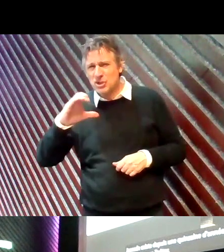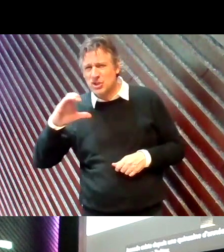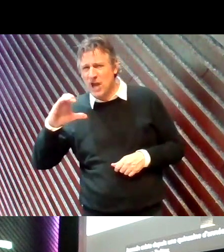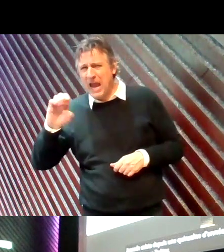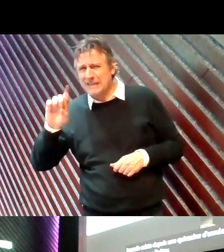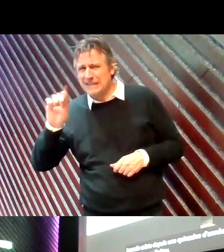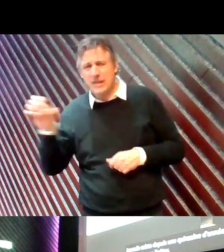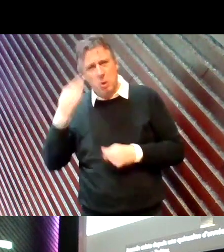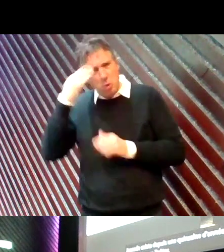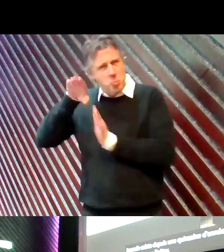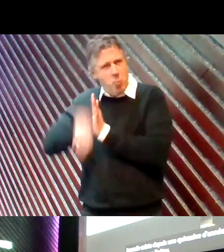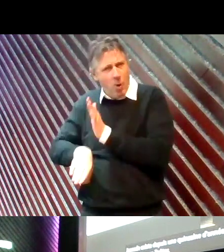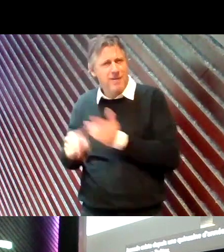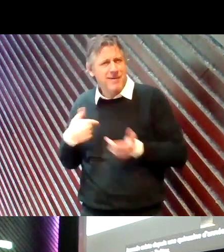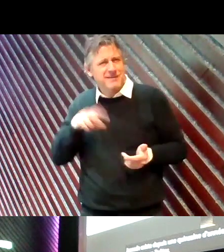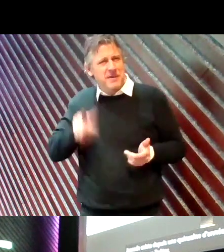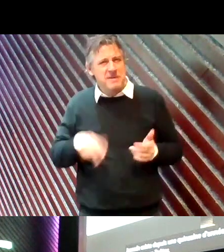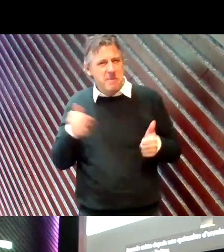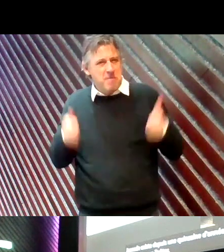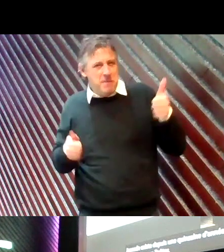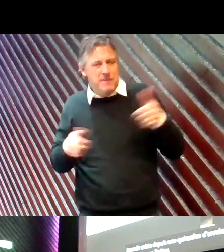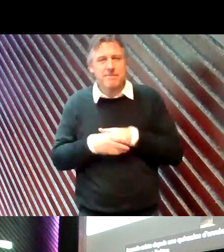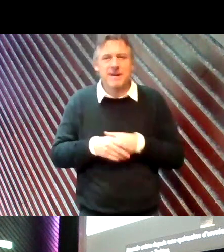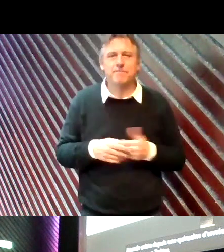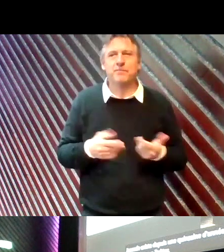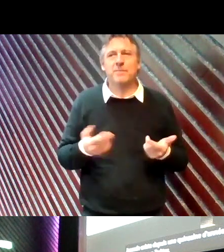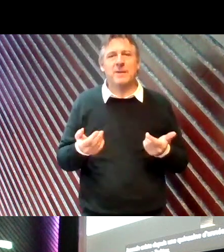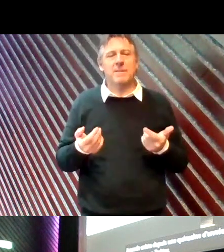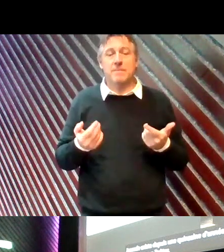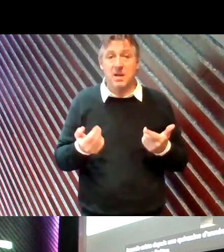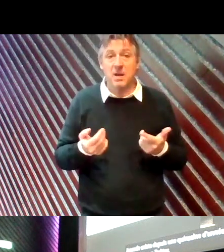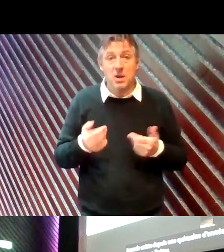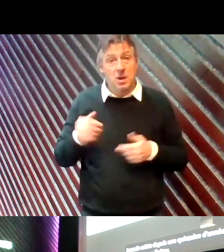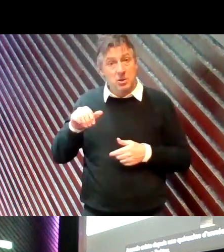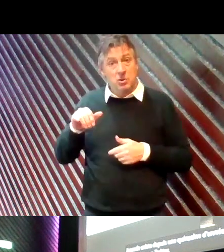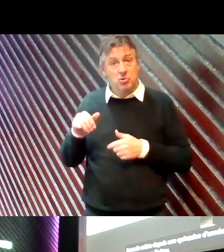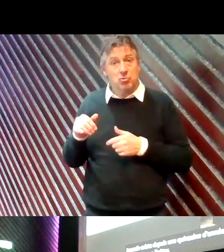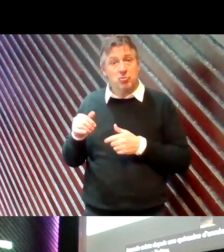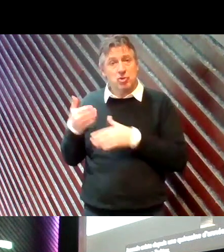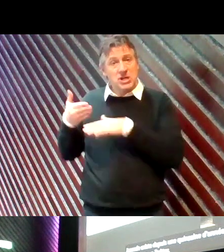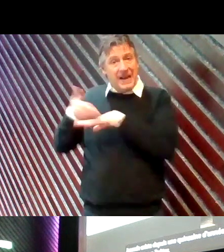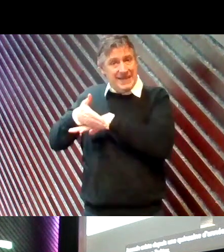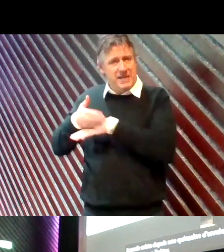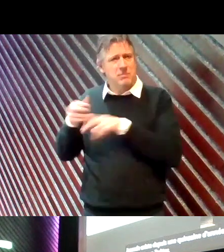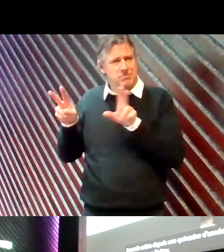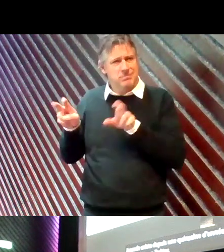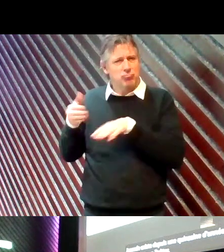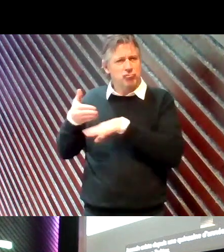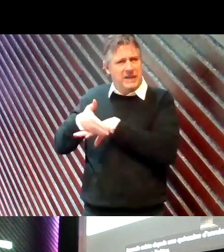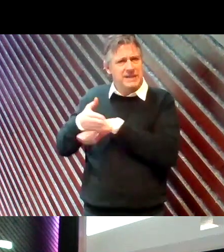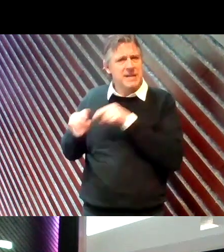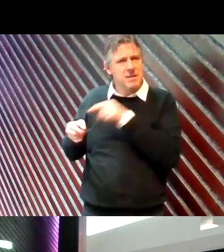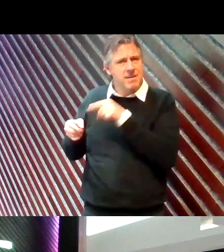par le grand public un peu plus d'accès universellement mais en tout cas j'accède tant dans ses origines dans son ADN à être sur l